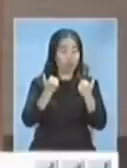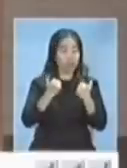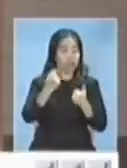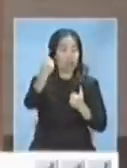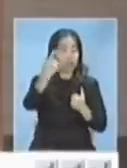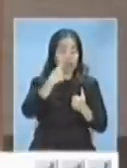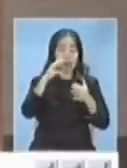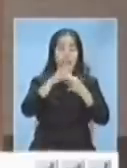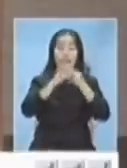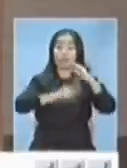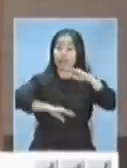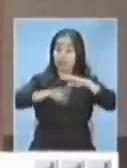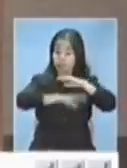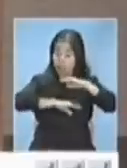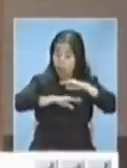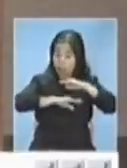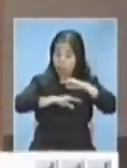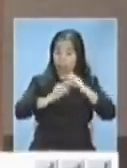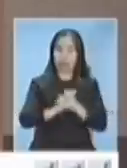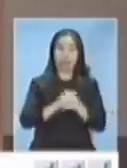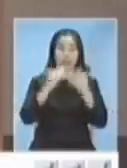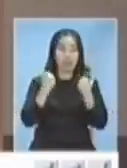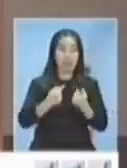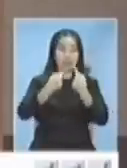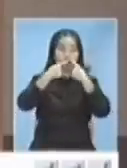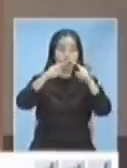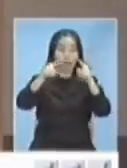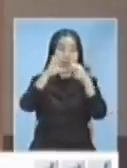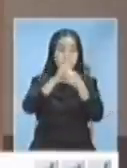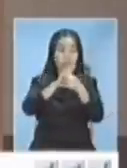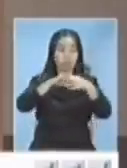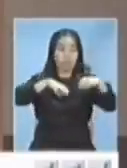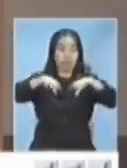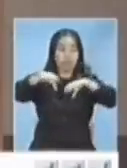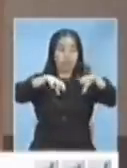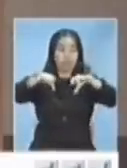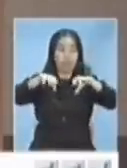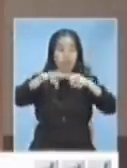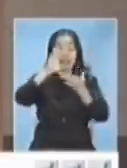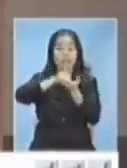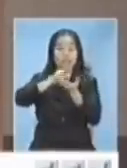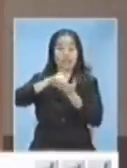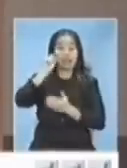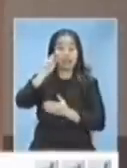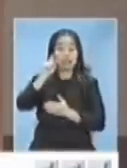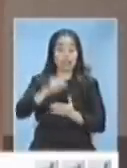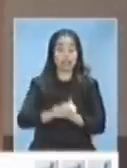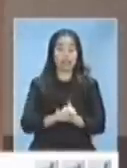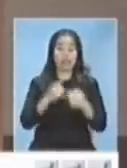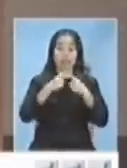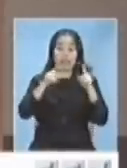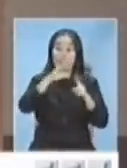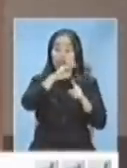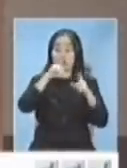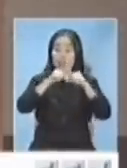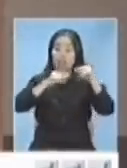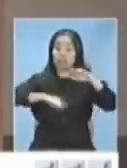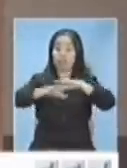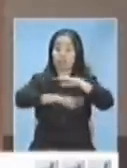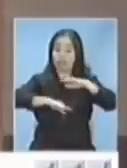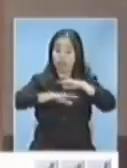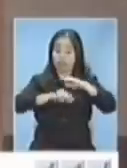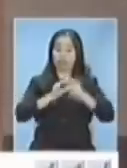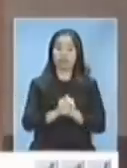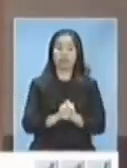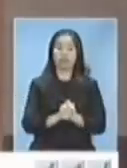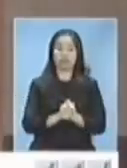เรื่องหลักฐานเรามาตอบกระทู้ในเชิงของการบริหารแล้วก็ข้อเท็จจริงแต่ถ้าเป็นเรื่องของหลักฐาน